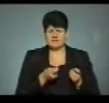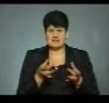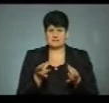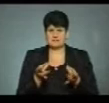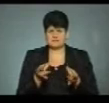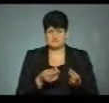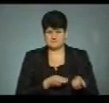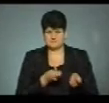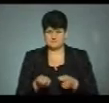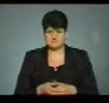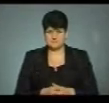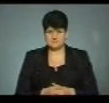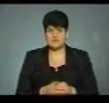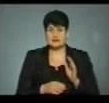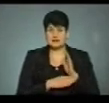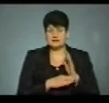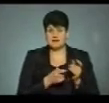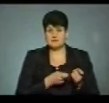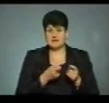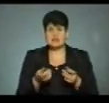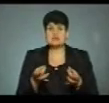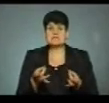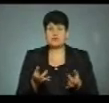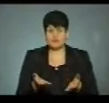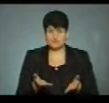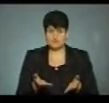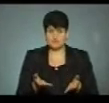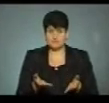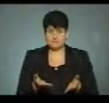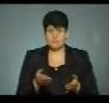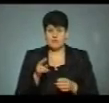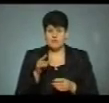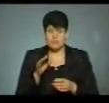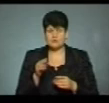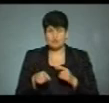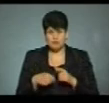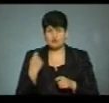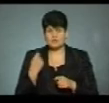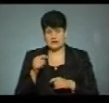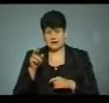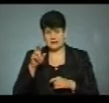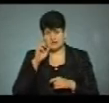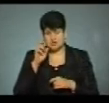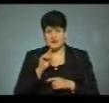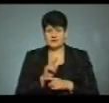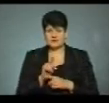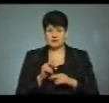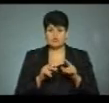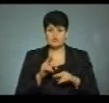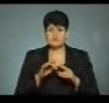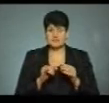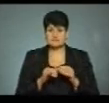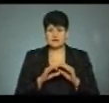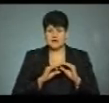вологою. Деревина приїхала на об'єкт сирою з порушенням державних норм будівництва.